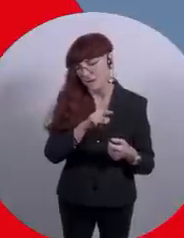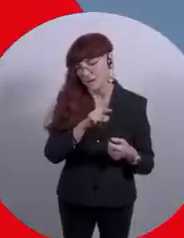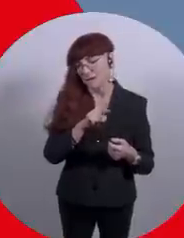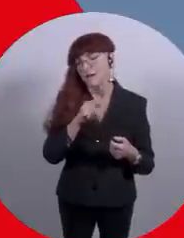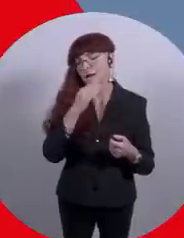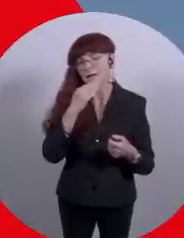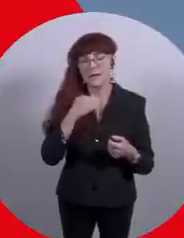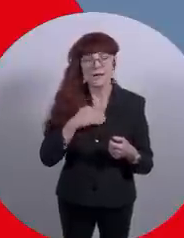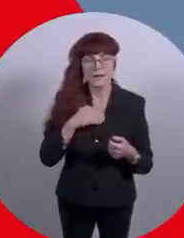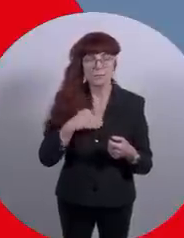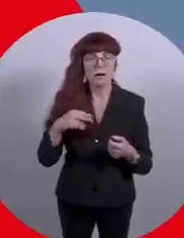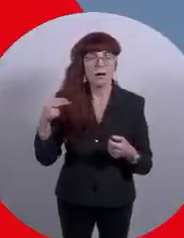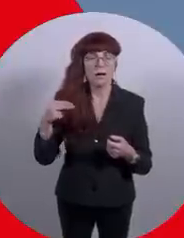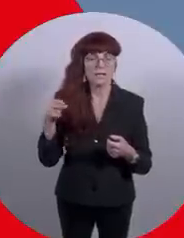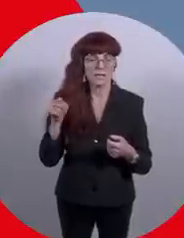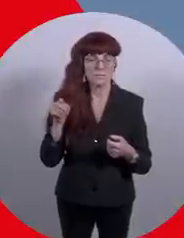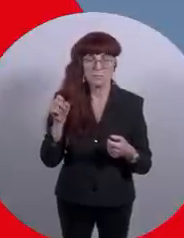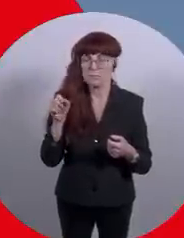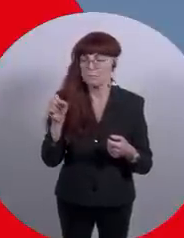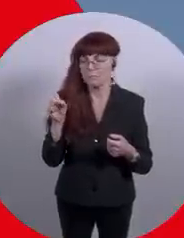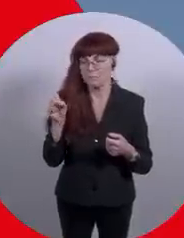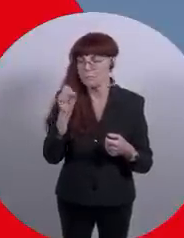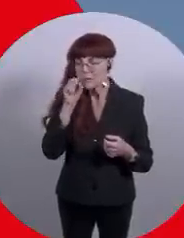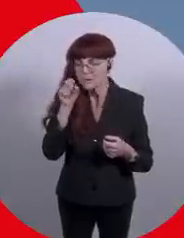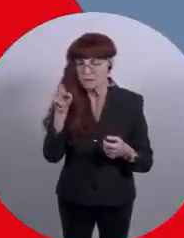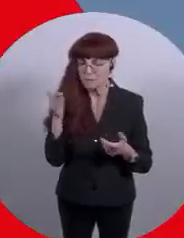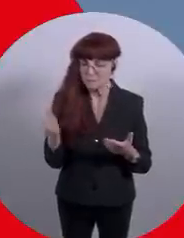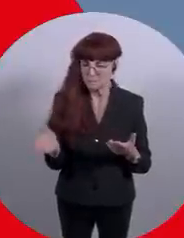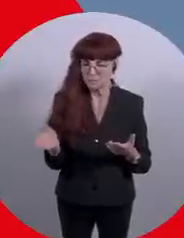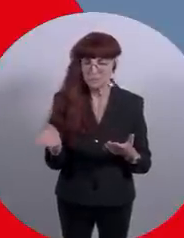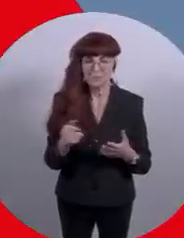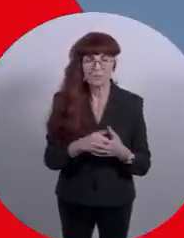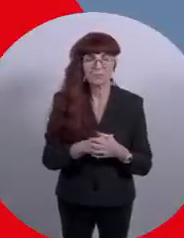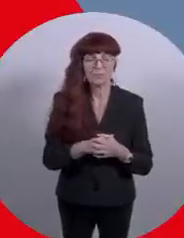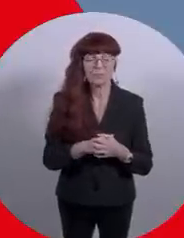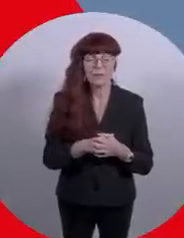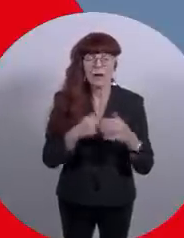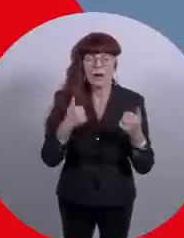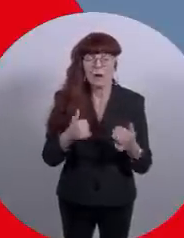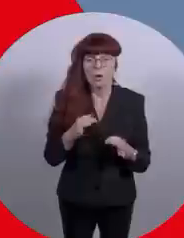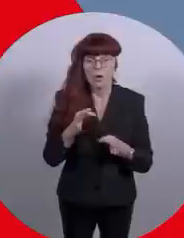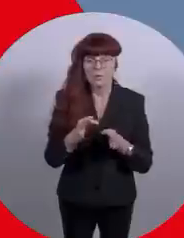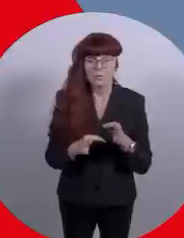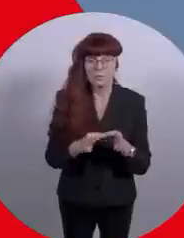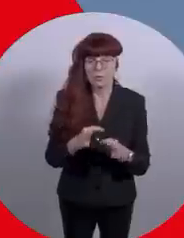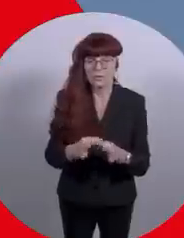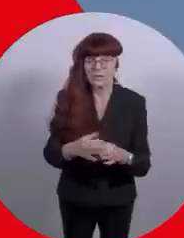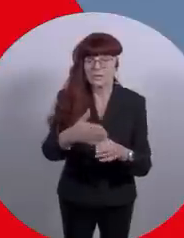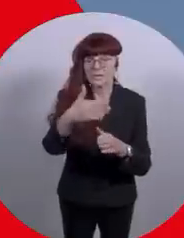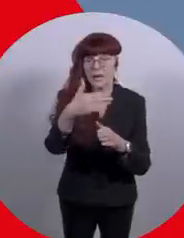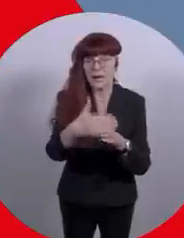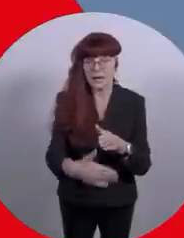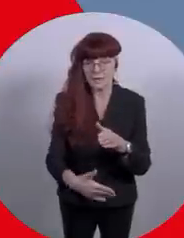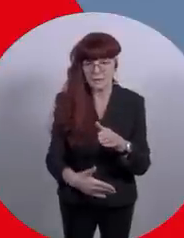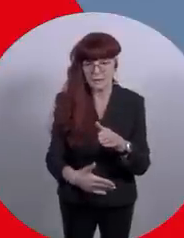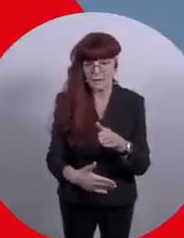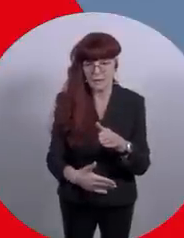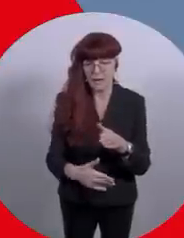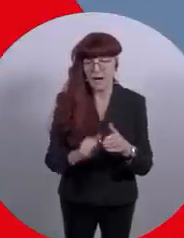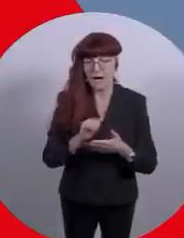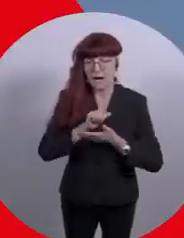hier heute am Ende eines Prozesses der mit einer Mitgliederbefragung